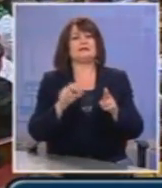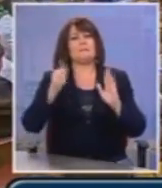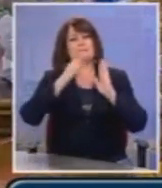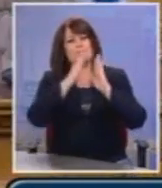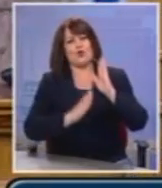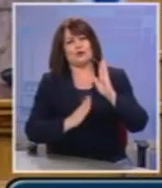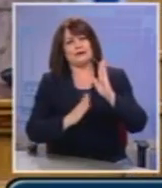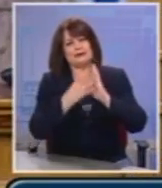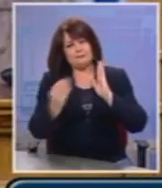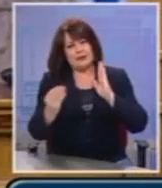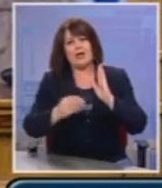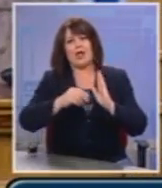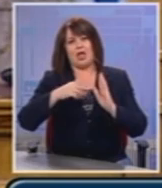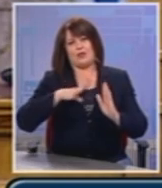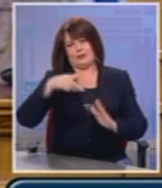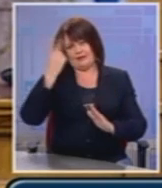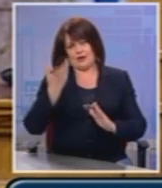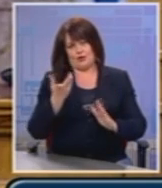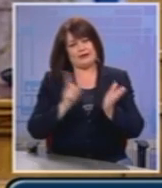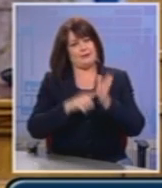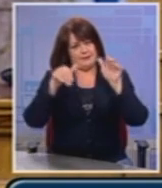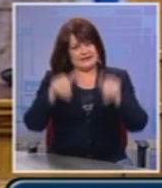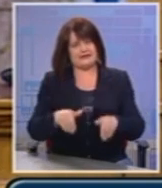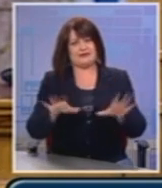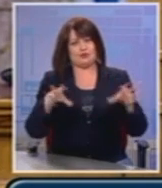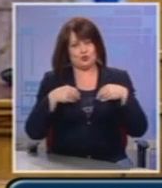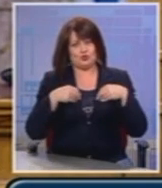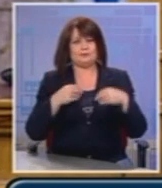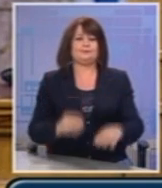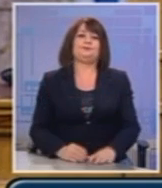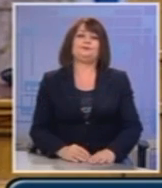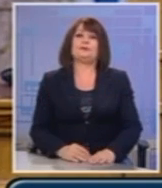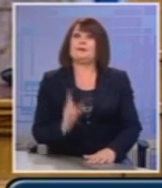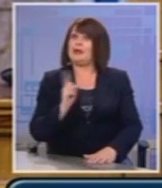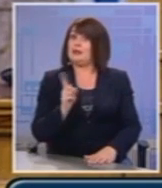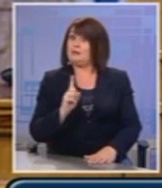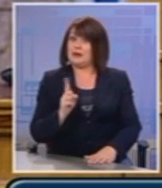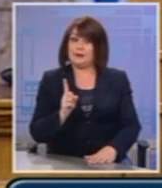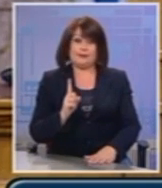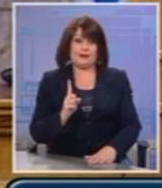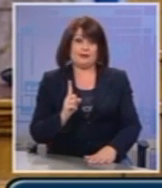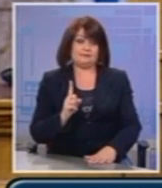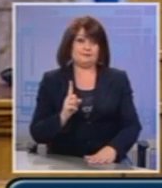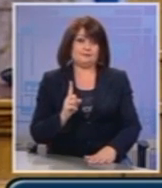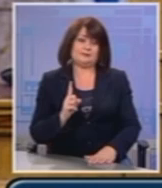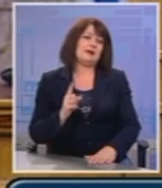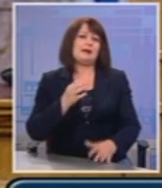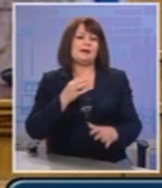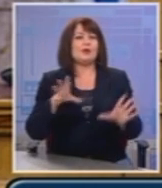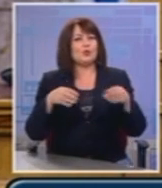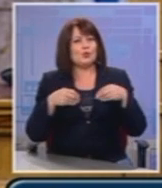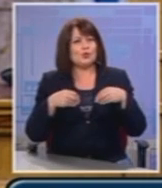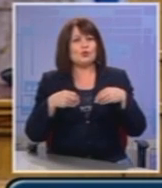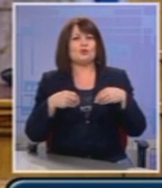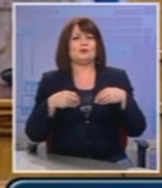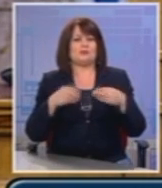τα ανθρώπινα δικαιώματα συνεπώς δεν θα πρέπει σε καμία περίπτωση να διατυπώνουν να υιοθετούν να